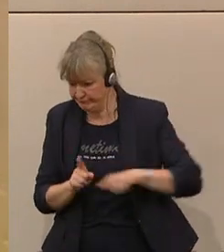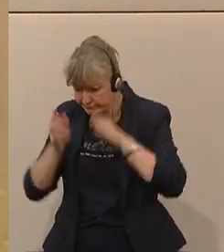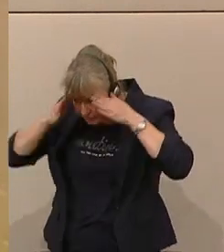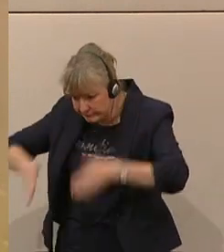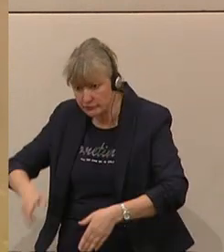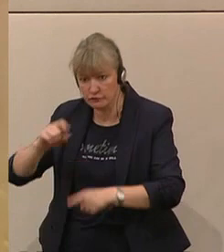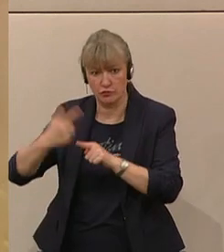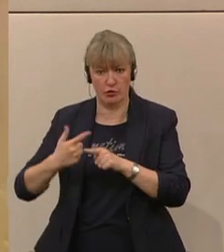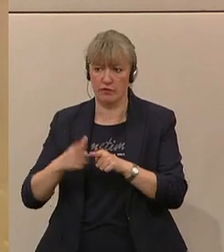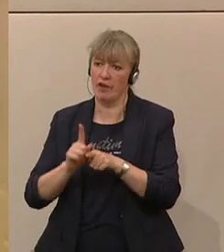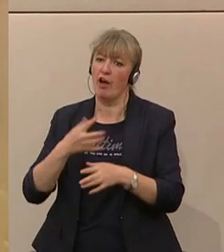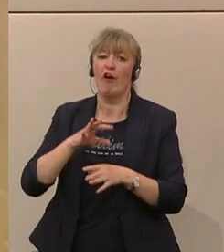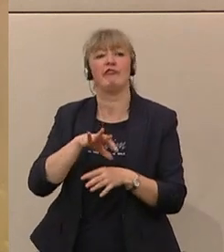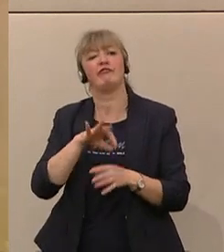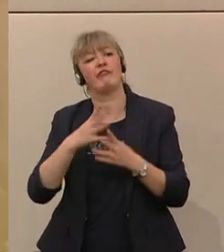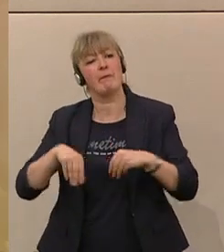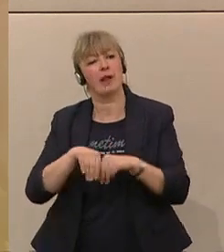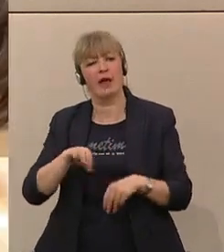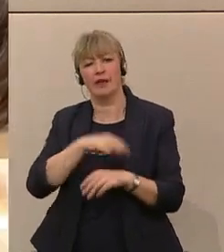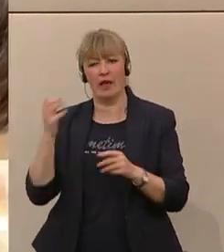FPÖ, die Partei der